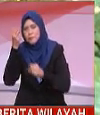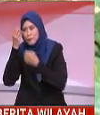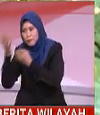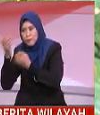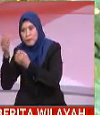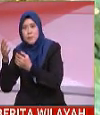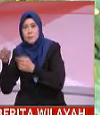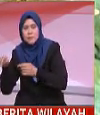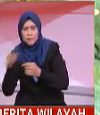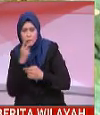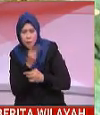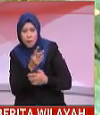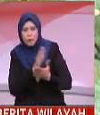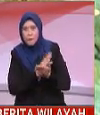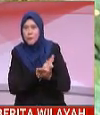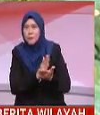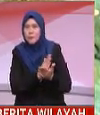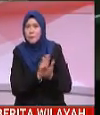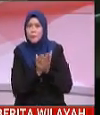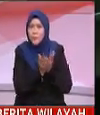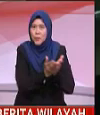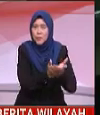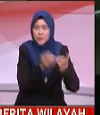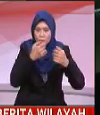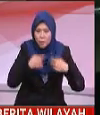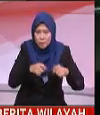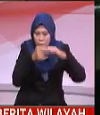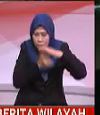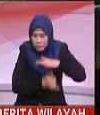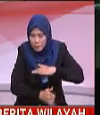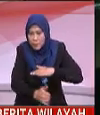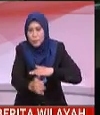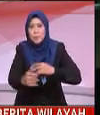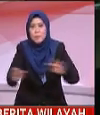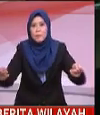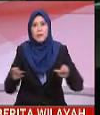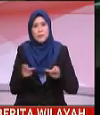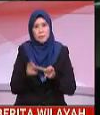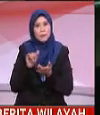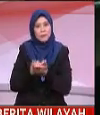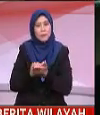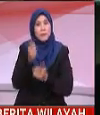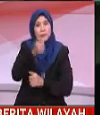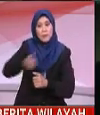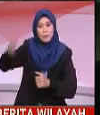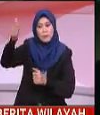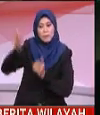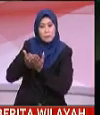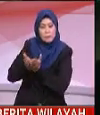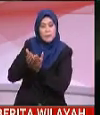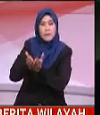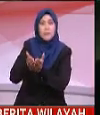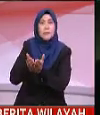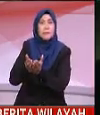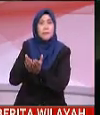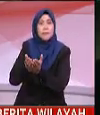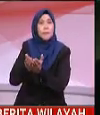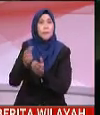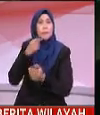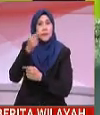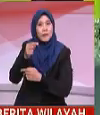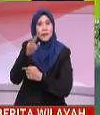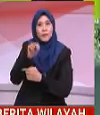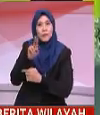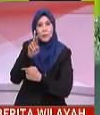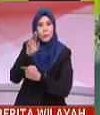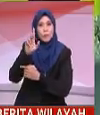bot mencurigakan disyaki cuba memasuki perairan tersebut. Pengarah Maritim Negeri Laksamana Pertama Maritim, Nurul